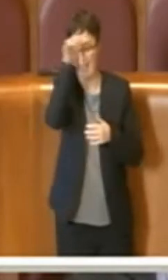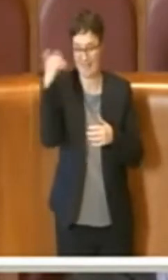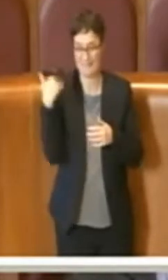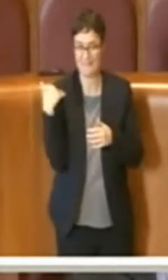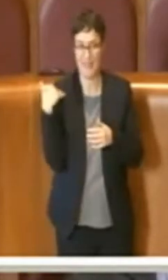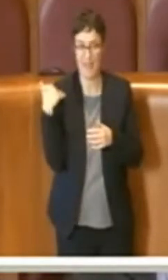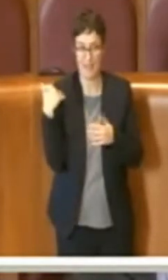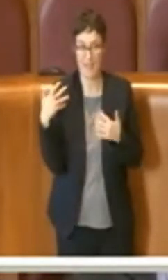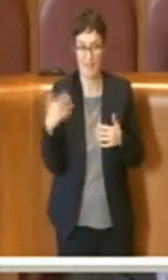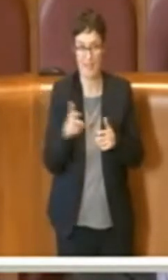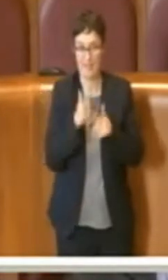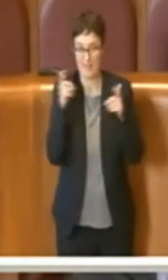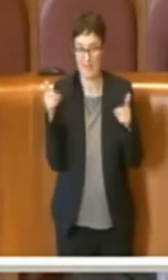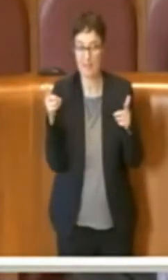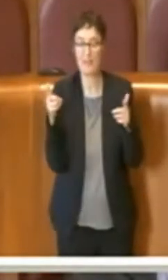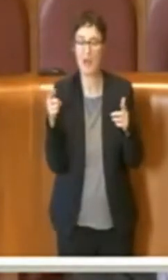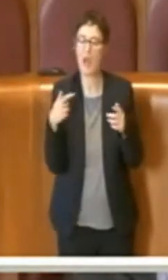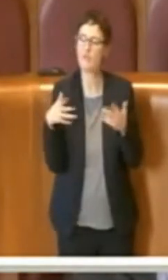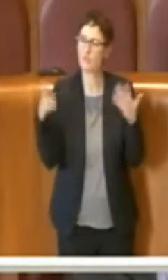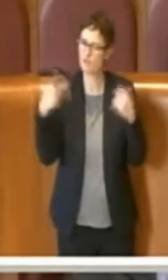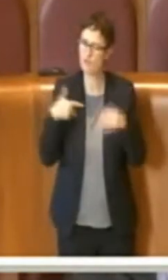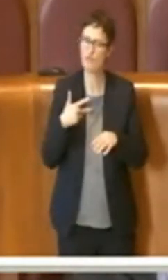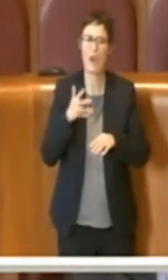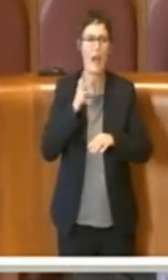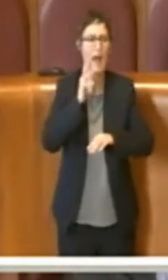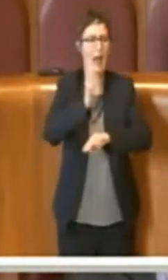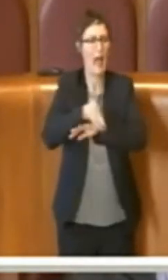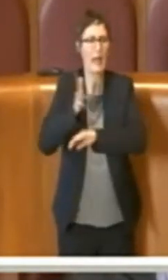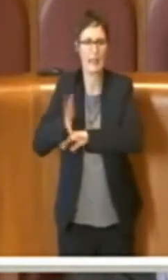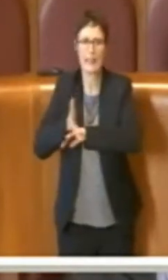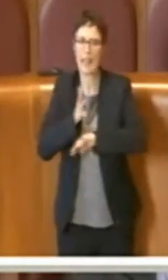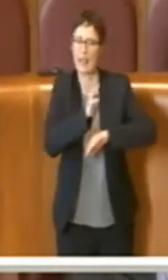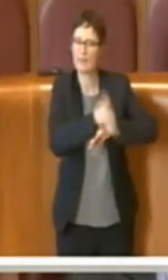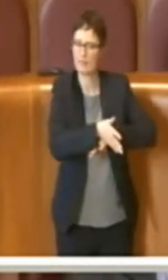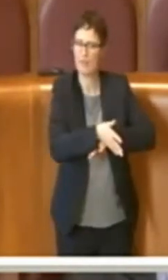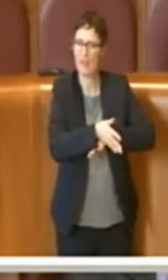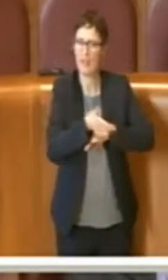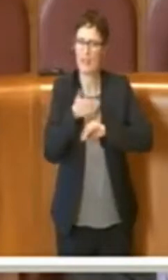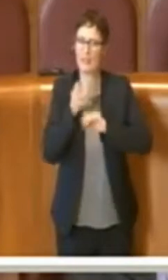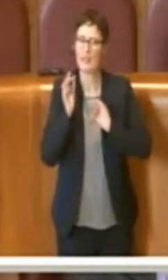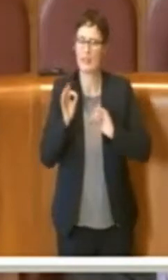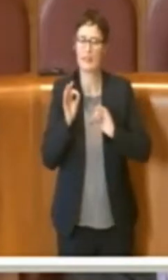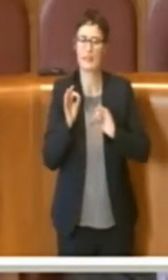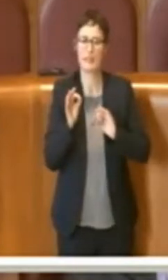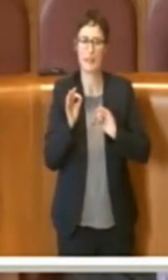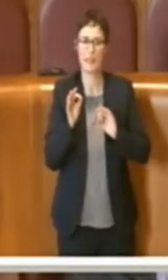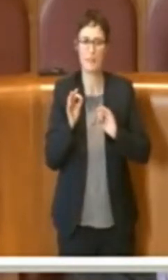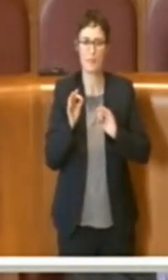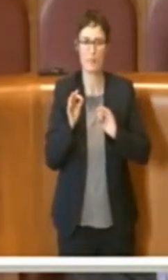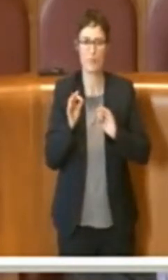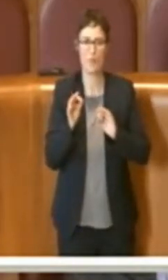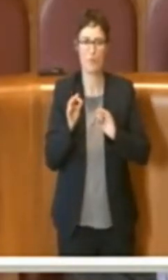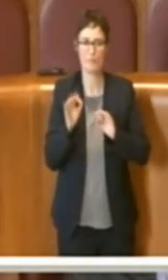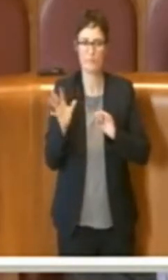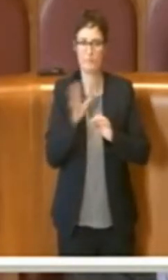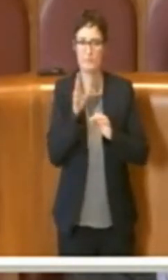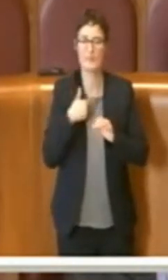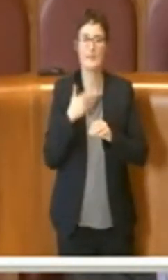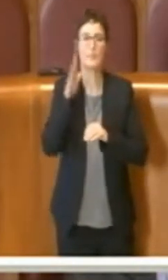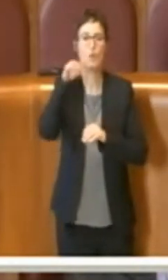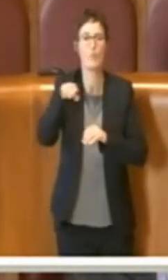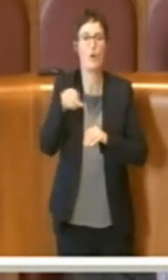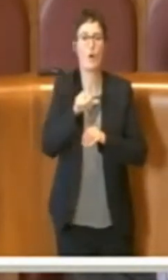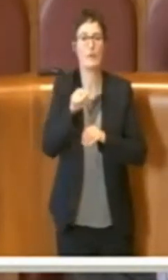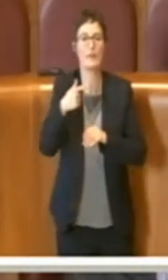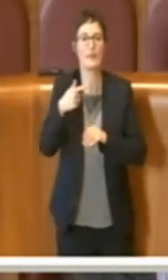stati anche alcuni interventi, soprattutto attorno appunto a Monte Stallonara, sempre